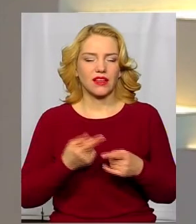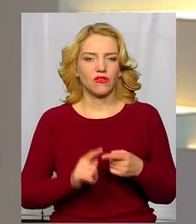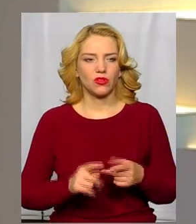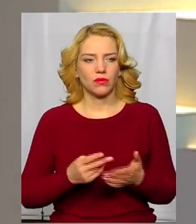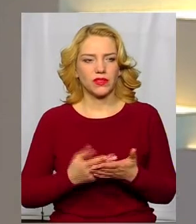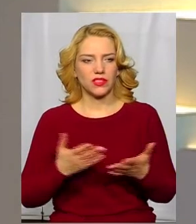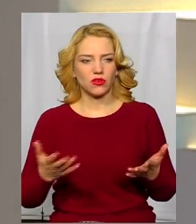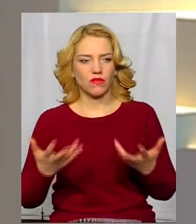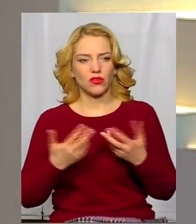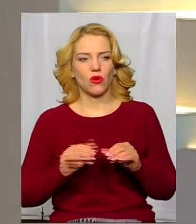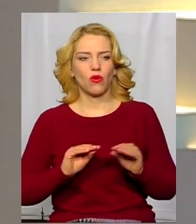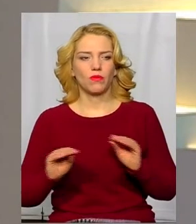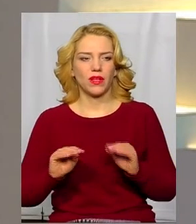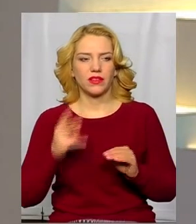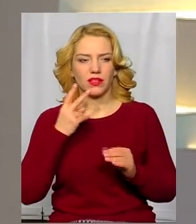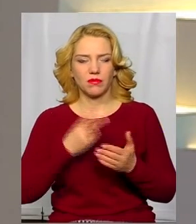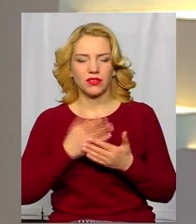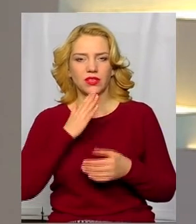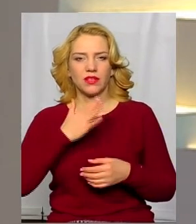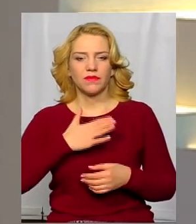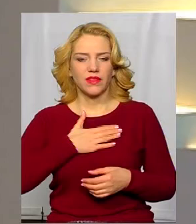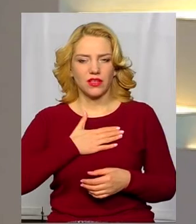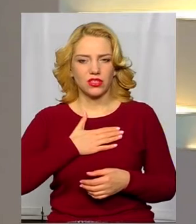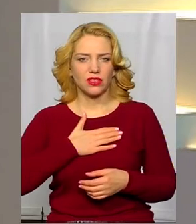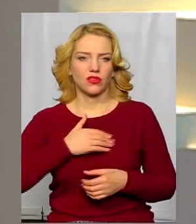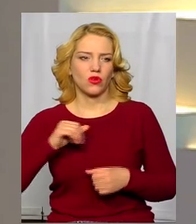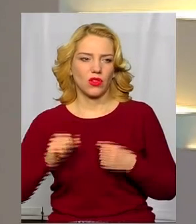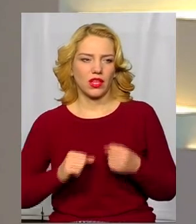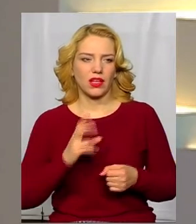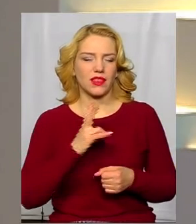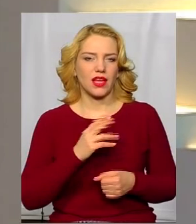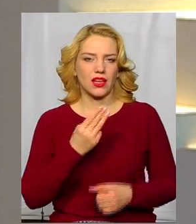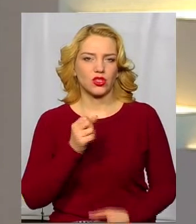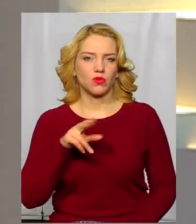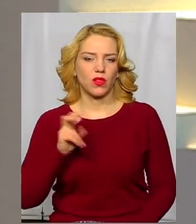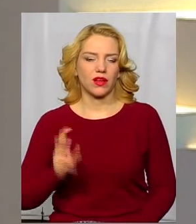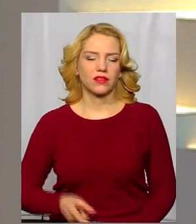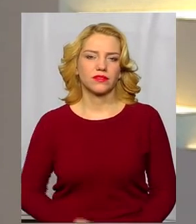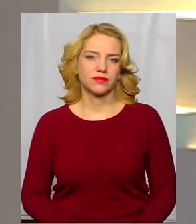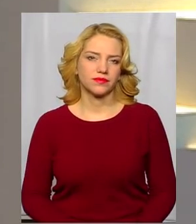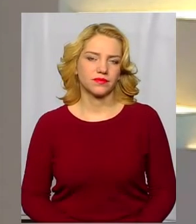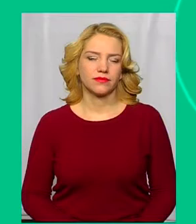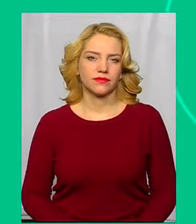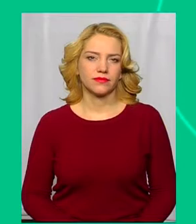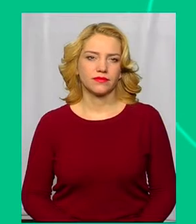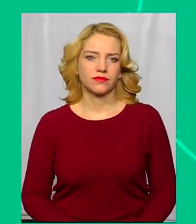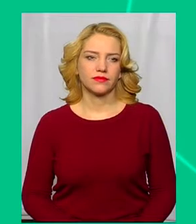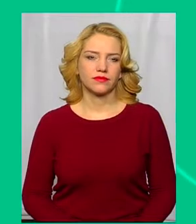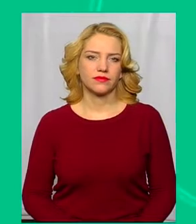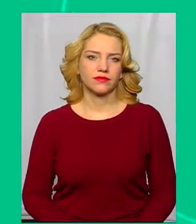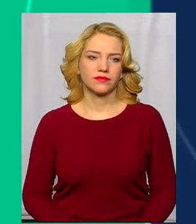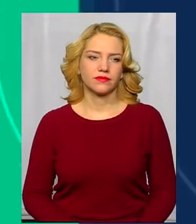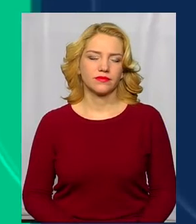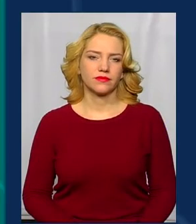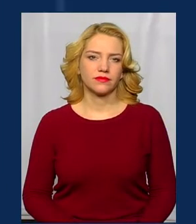презентоване нині обладнання, бачила моя колега нині Неля Шпулак. Ми подивимось і продовжимо розмову із вами. Прошу.